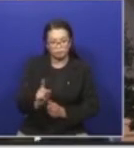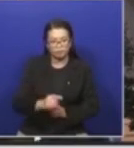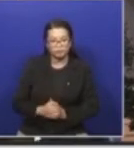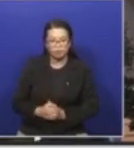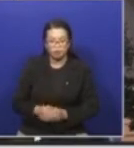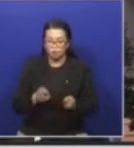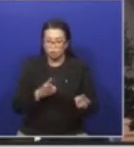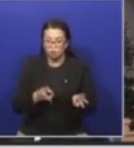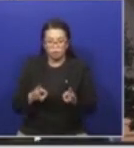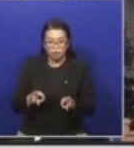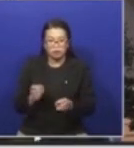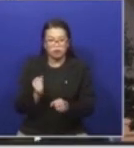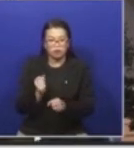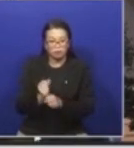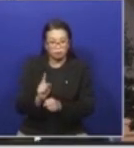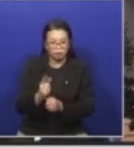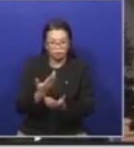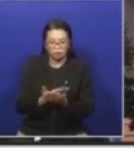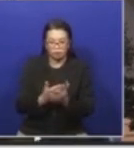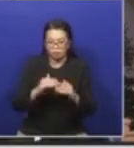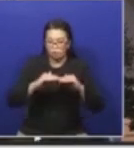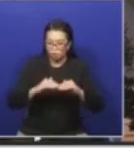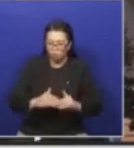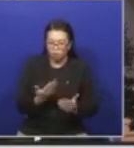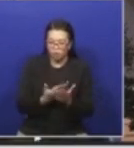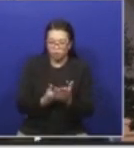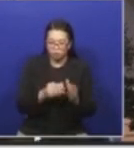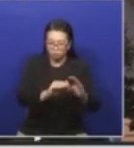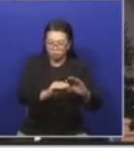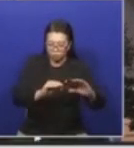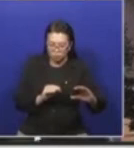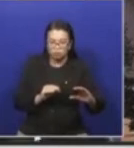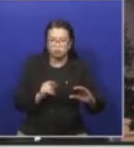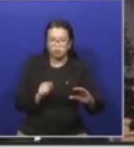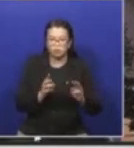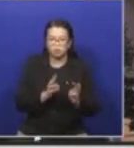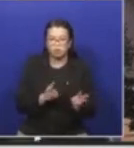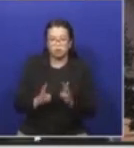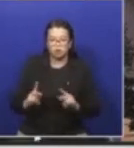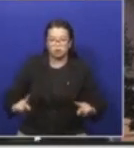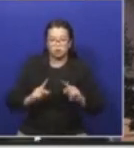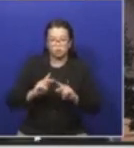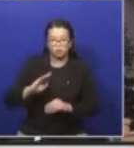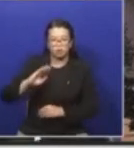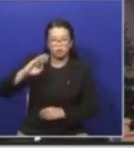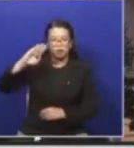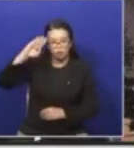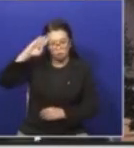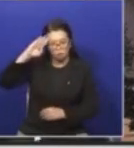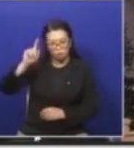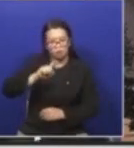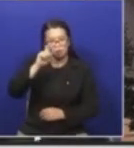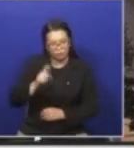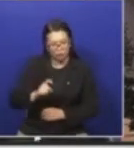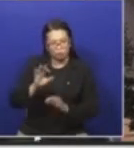ธีการทำการปรับลดครั้งนี้โดยเฉพาะในส่วนของกระทรวงกลาโหมคำถามนี้สำคั